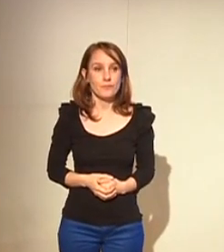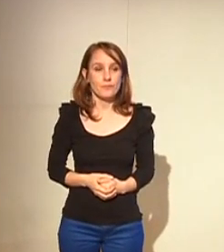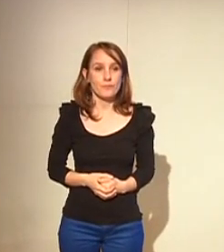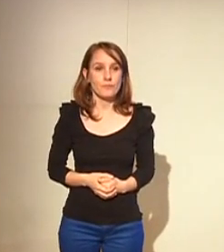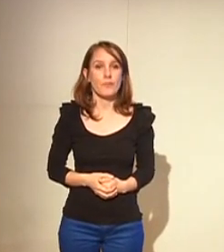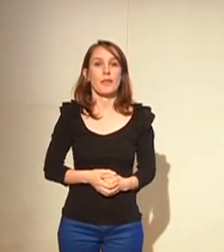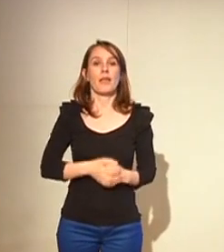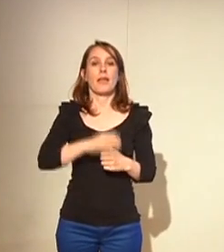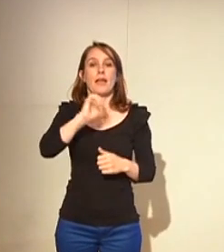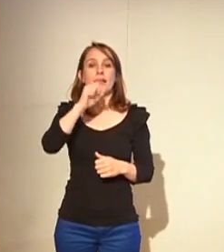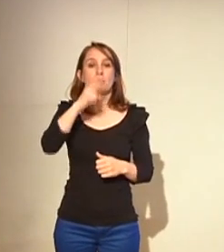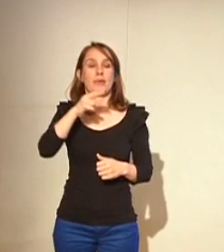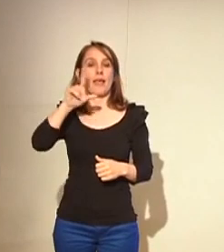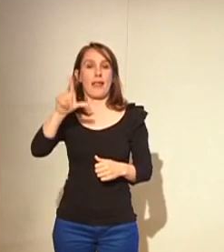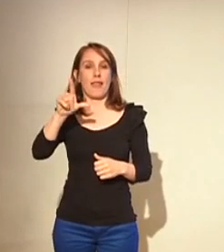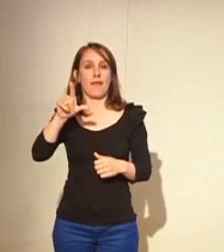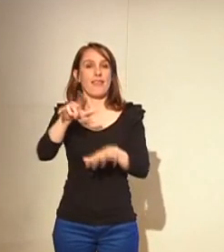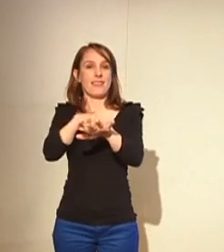la SPL iser